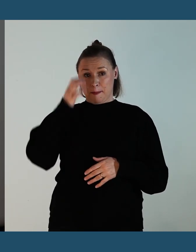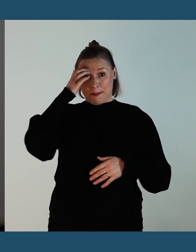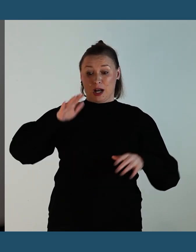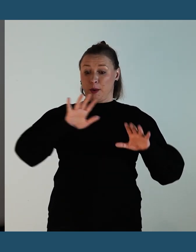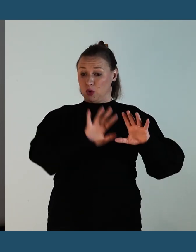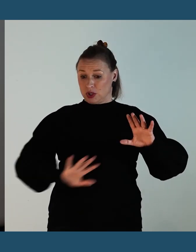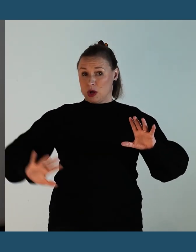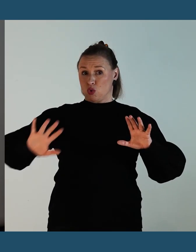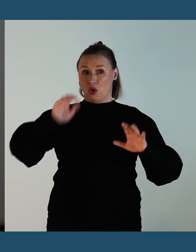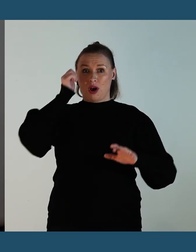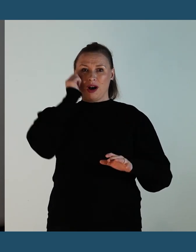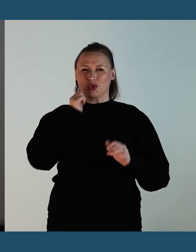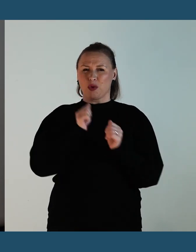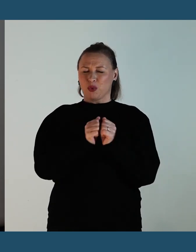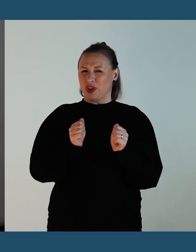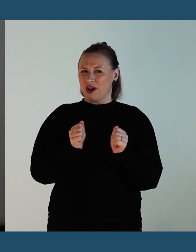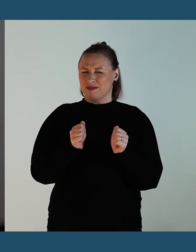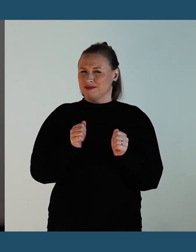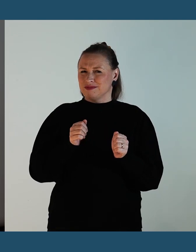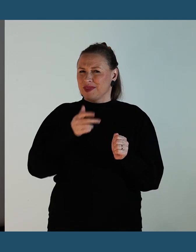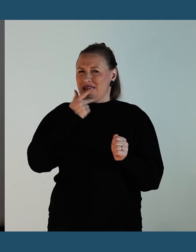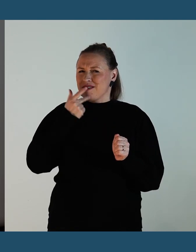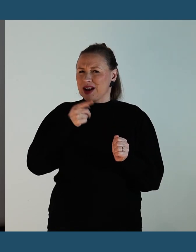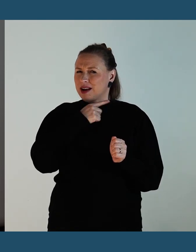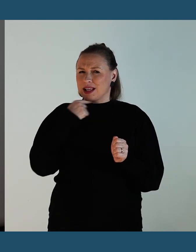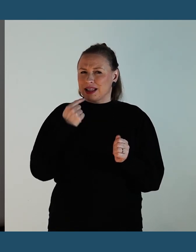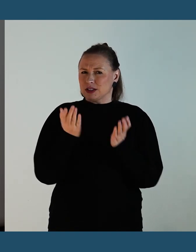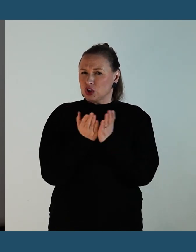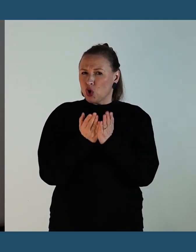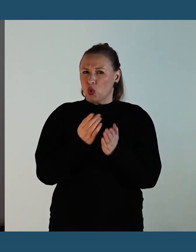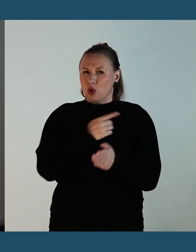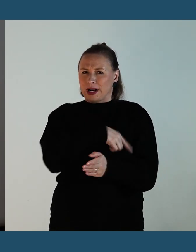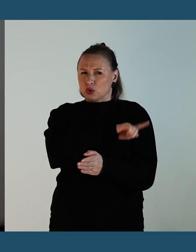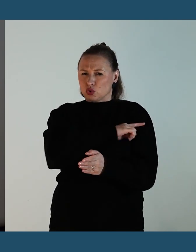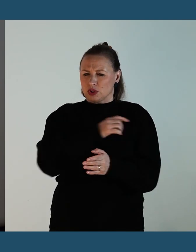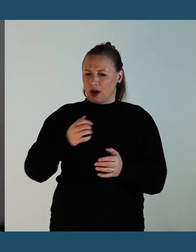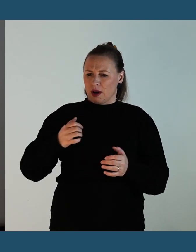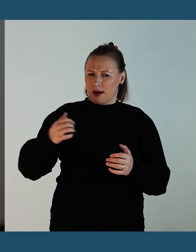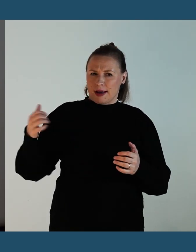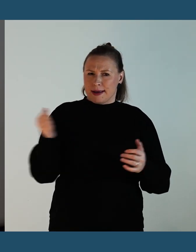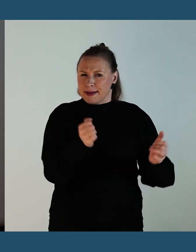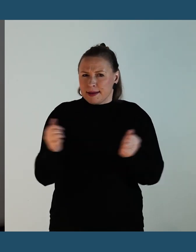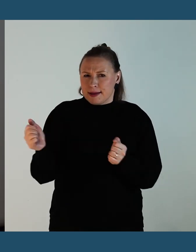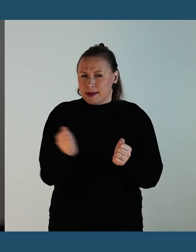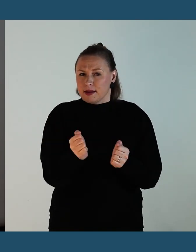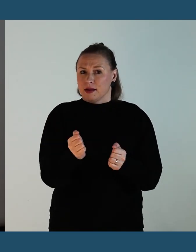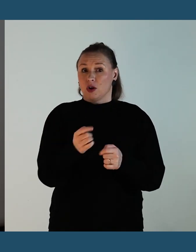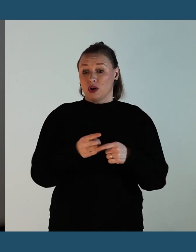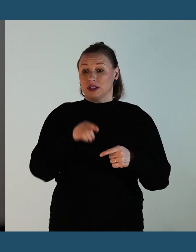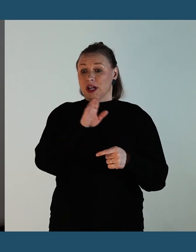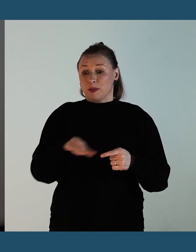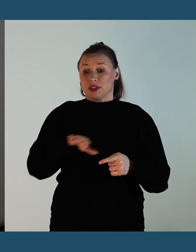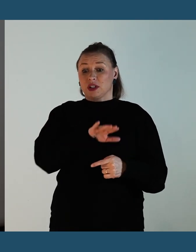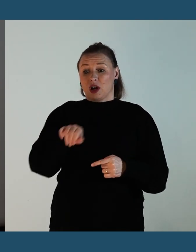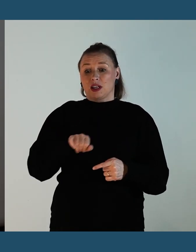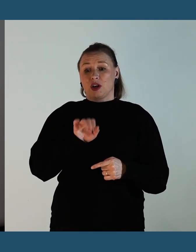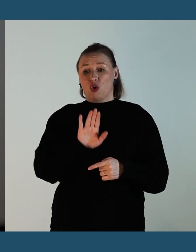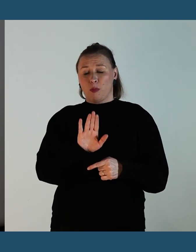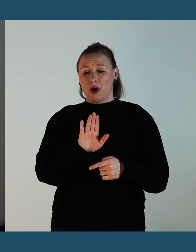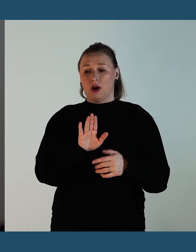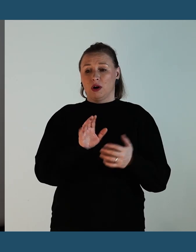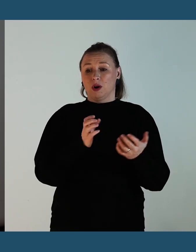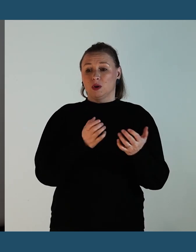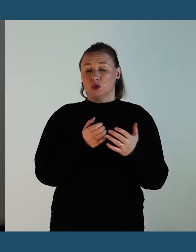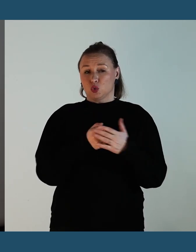resurssoimaan vaikka kouluja riittävästi tällä alueella, jotta ne kaikki lapset sais sen tarvitsemansa tuen, mistä tässä myös hyvin monet nosti